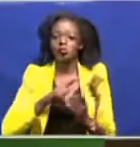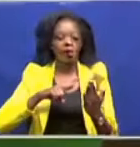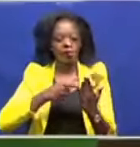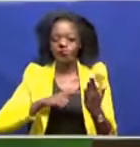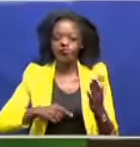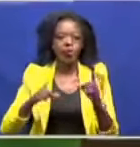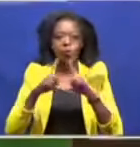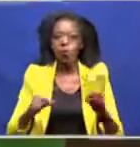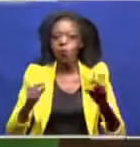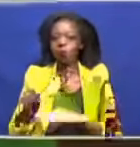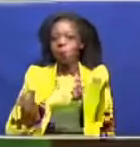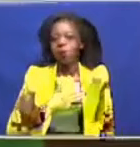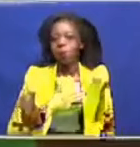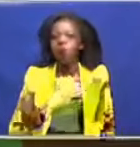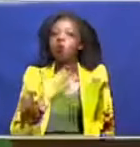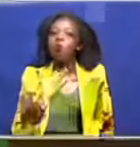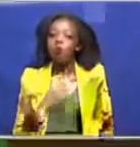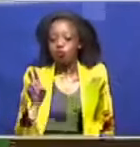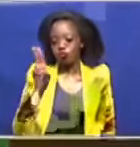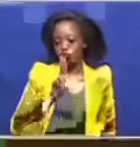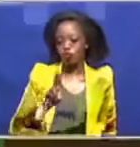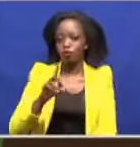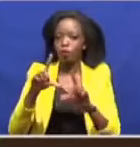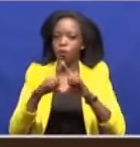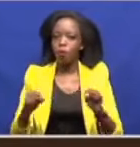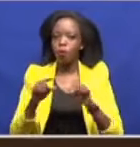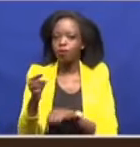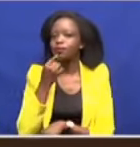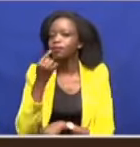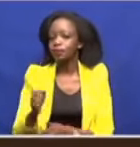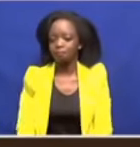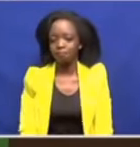maneno yangu, ningependa nitumie maneno aliyoyasema.